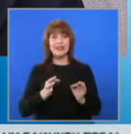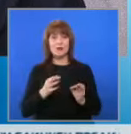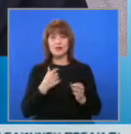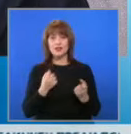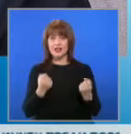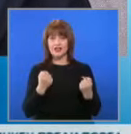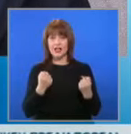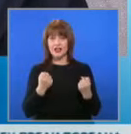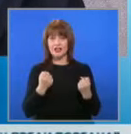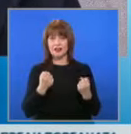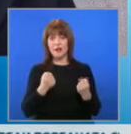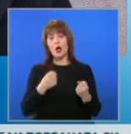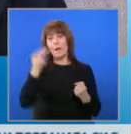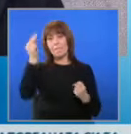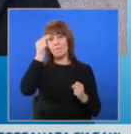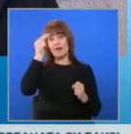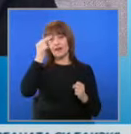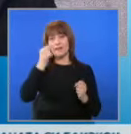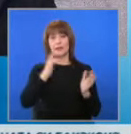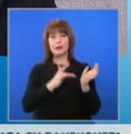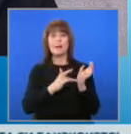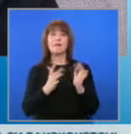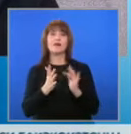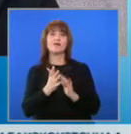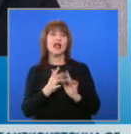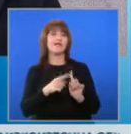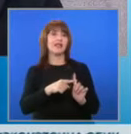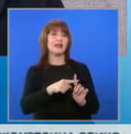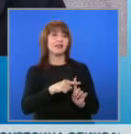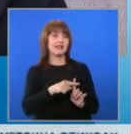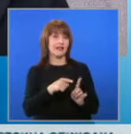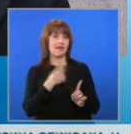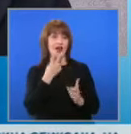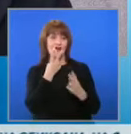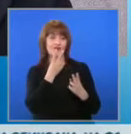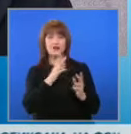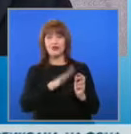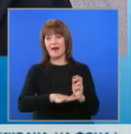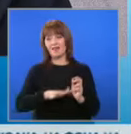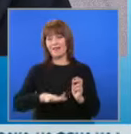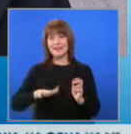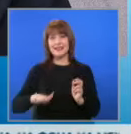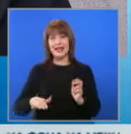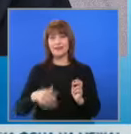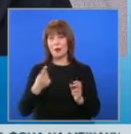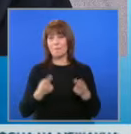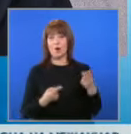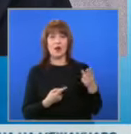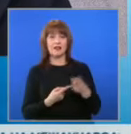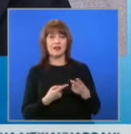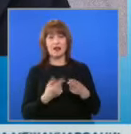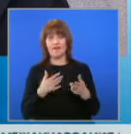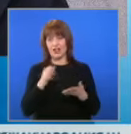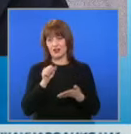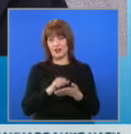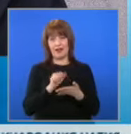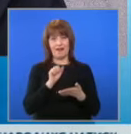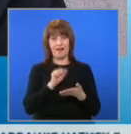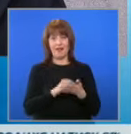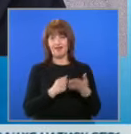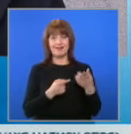ръце Българската православна църква и които в момента виждаме техните лица по екраните на нашите родни медии, които